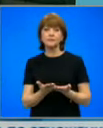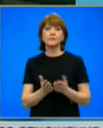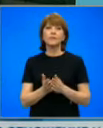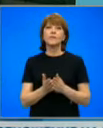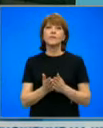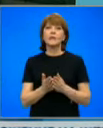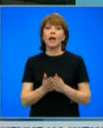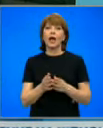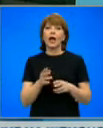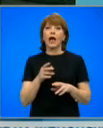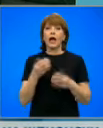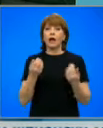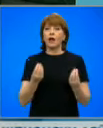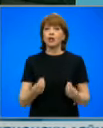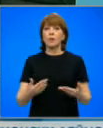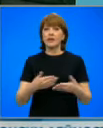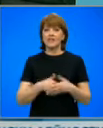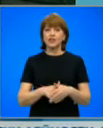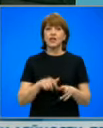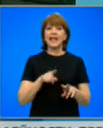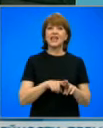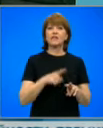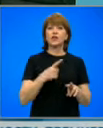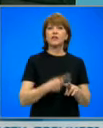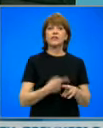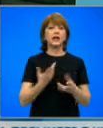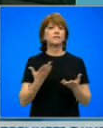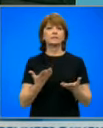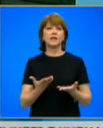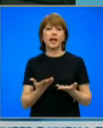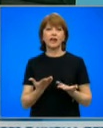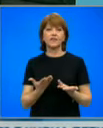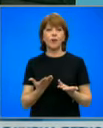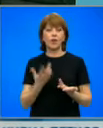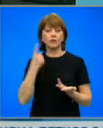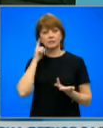Иво. Какви са поредните атаки от изпълнителната власт към прокуратурата?